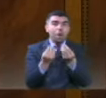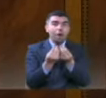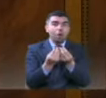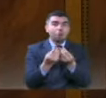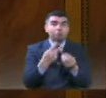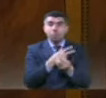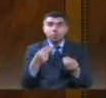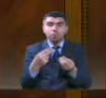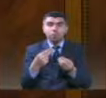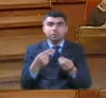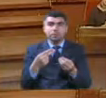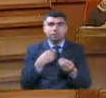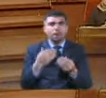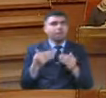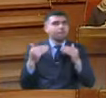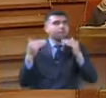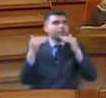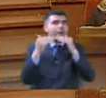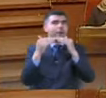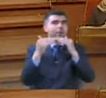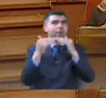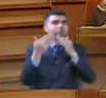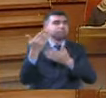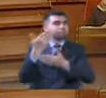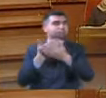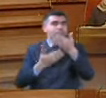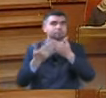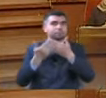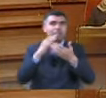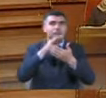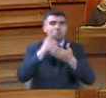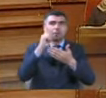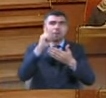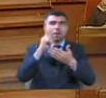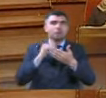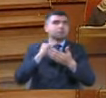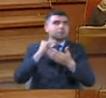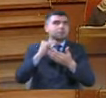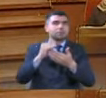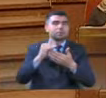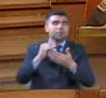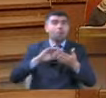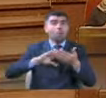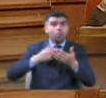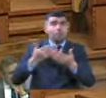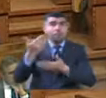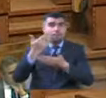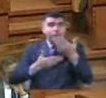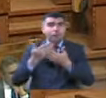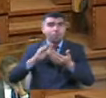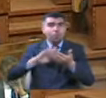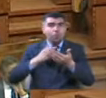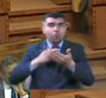النقابات المستقله راه حنا يعني كان بيناتنا واحد الجو ودي جدا، طبعا ماشي دائما كنتفاهموا،